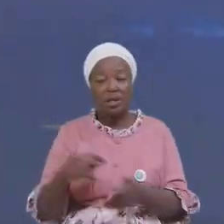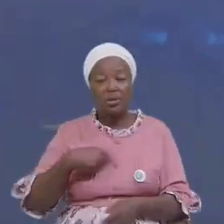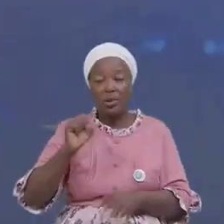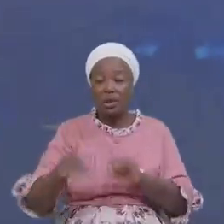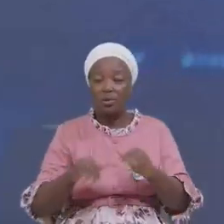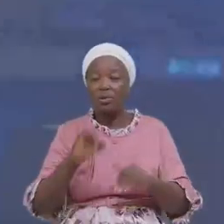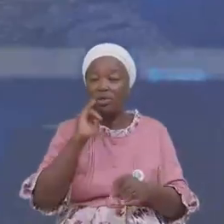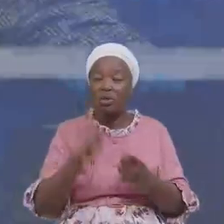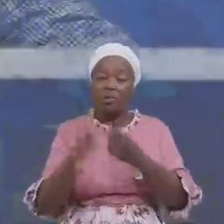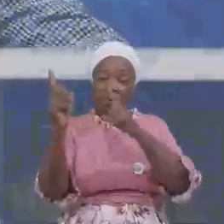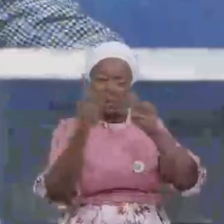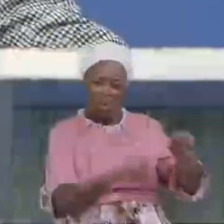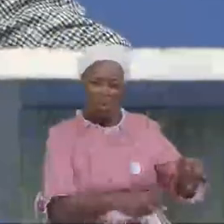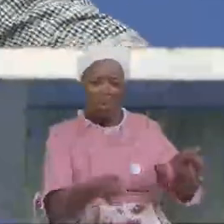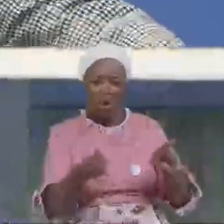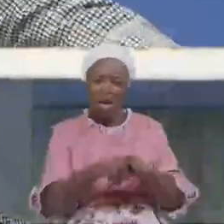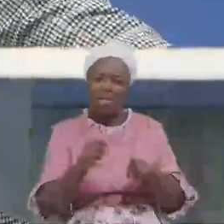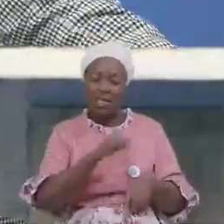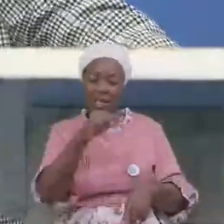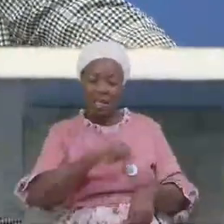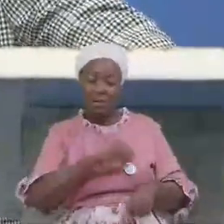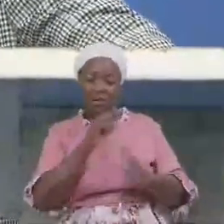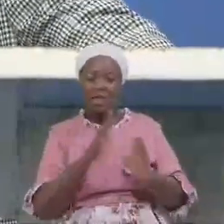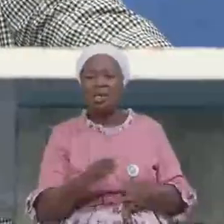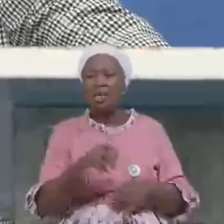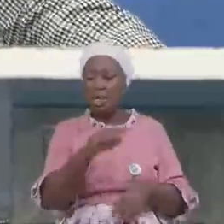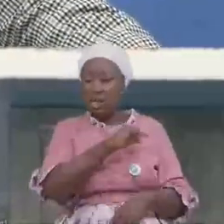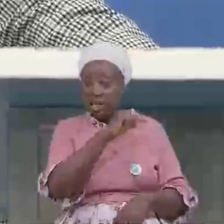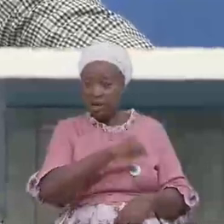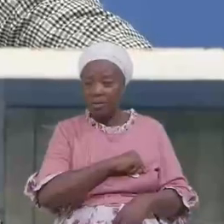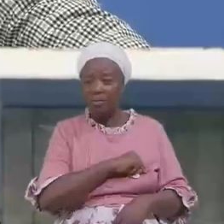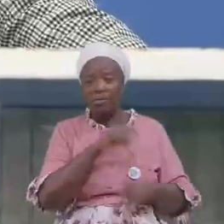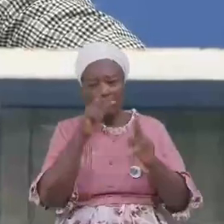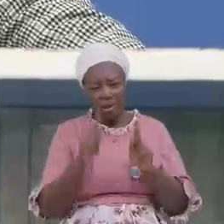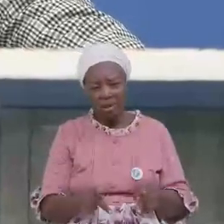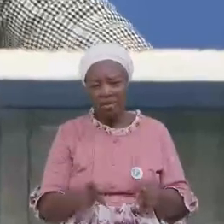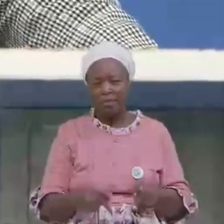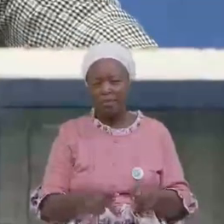de venir comme un pécheur coupable aux yeux de Dieu.